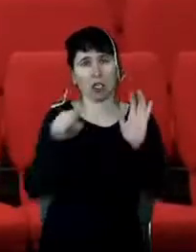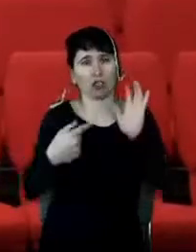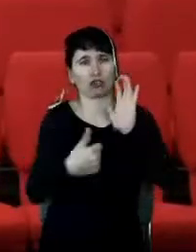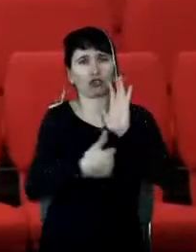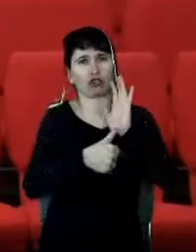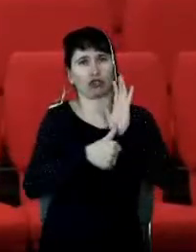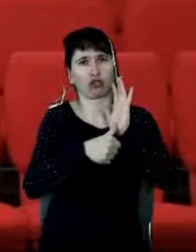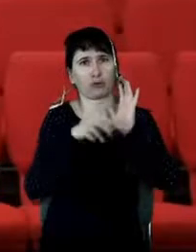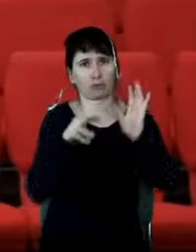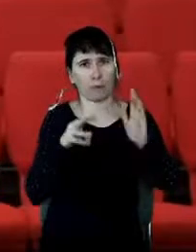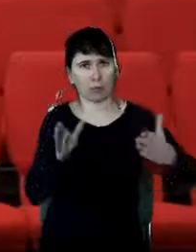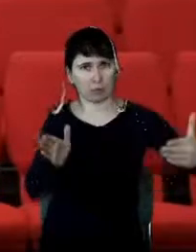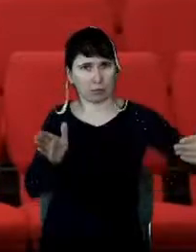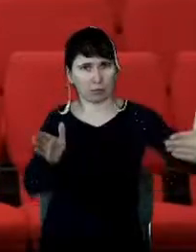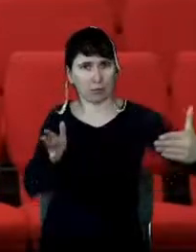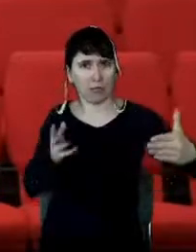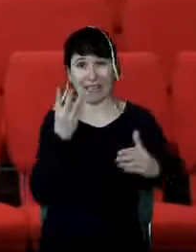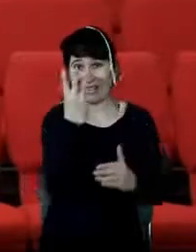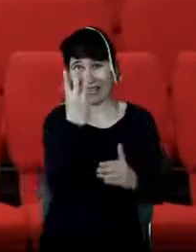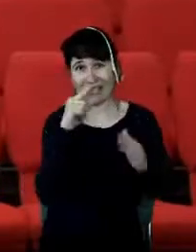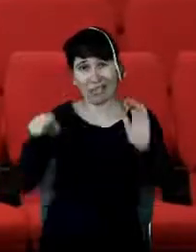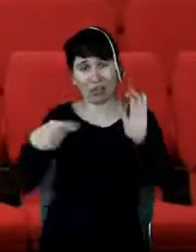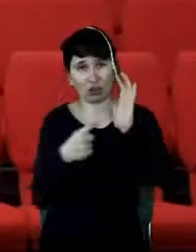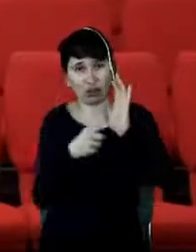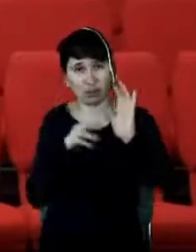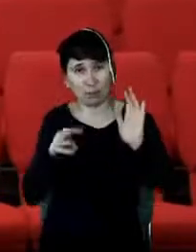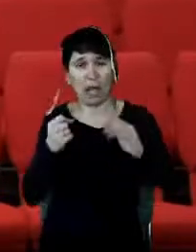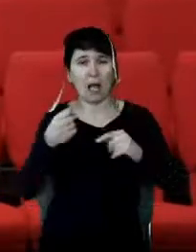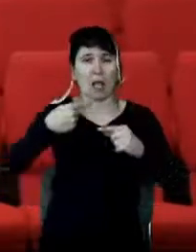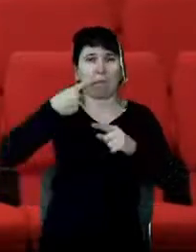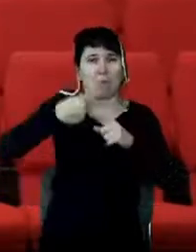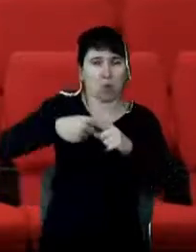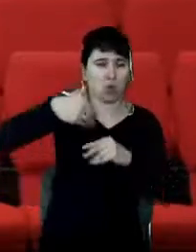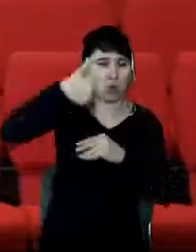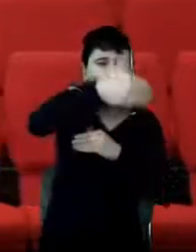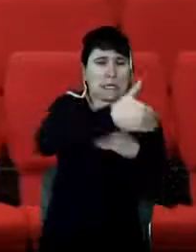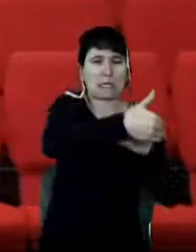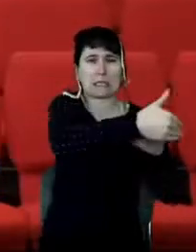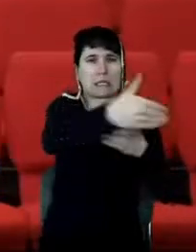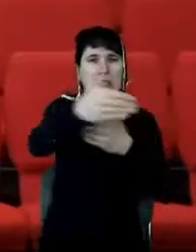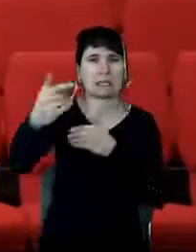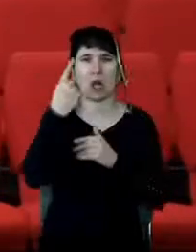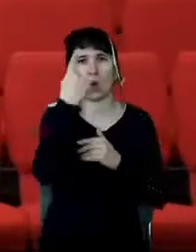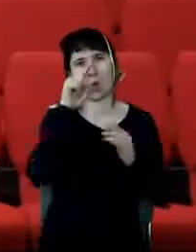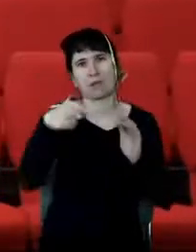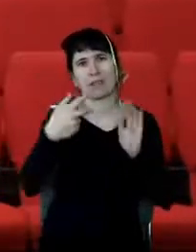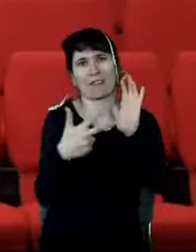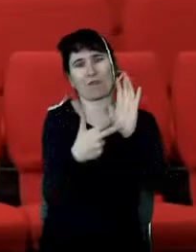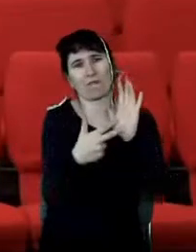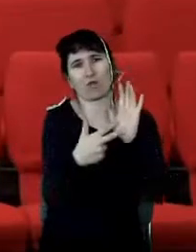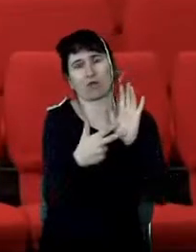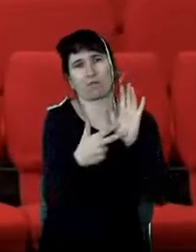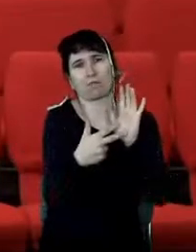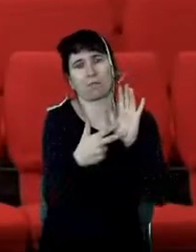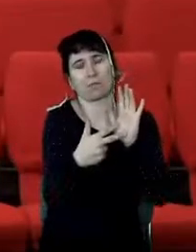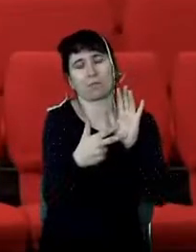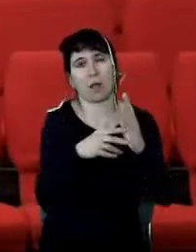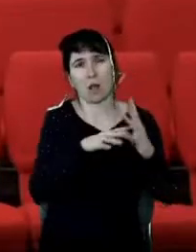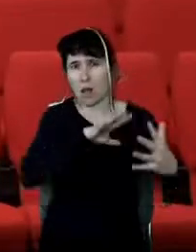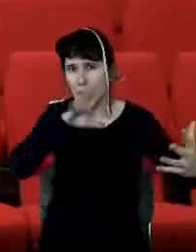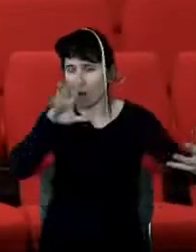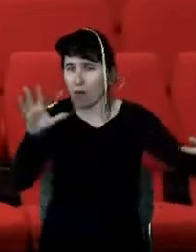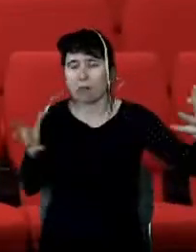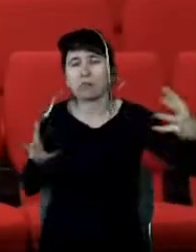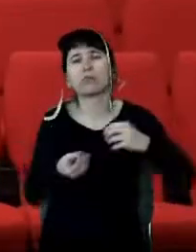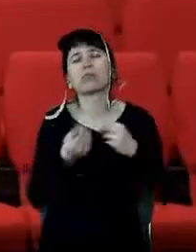метра завтовшки. І попередньо, коли йшли люди дивитися подивитися в